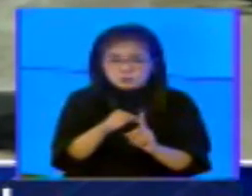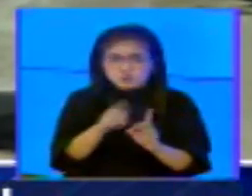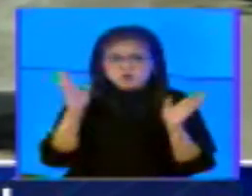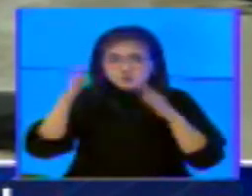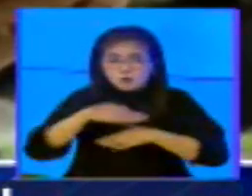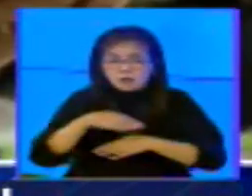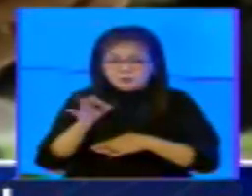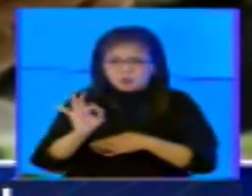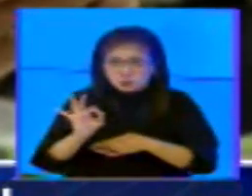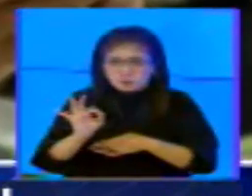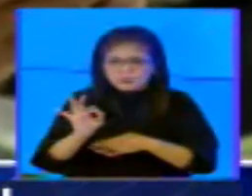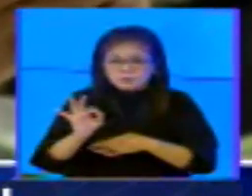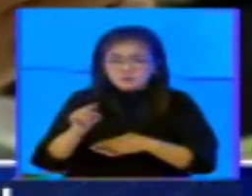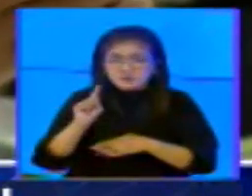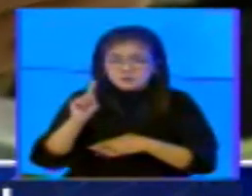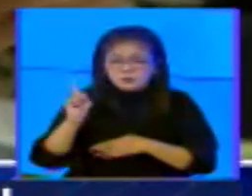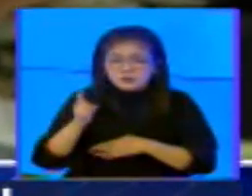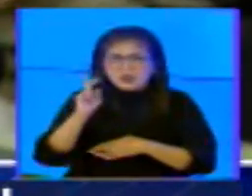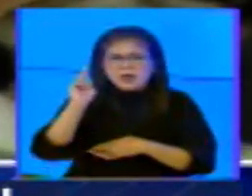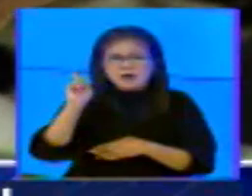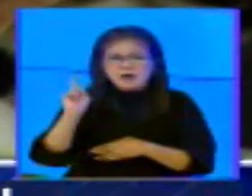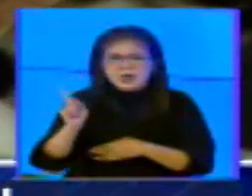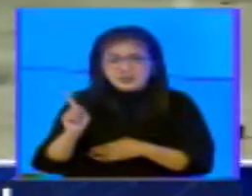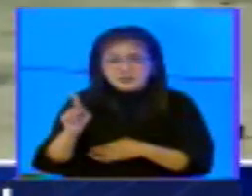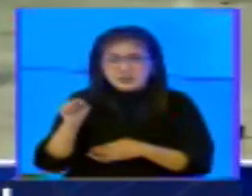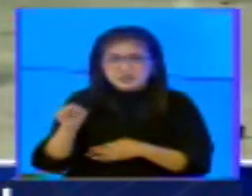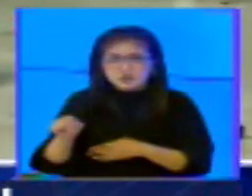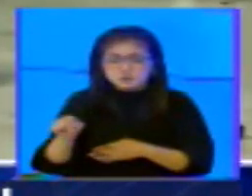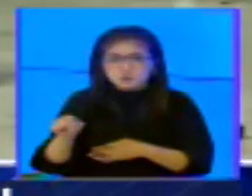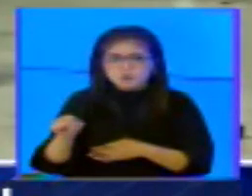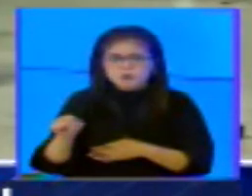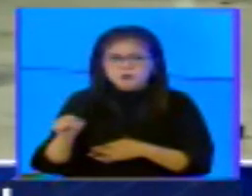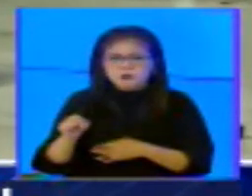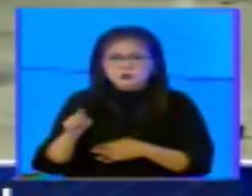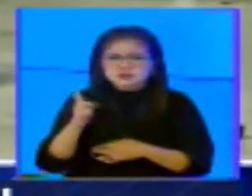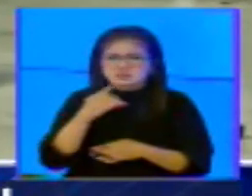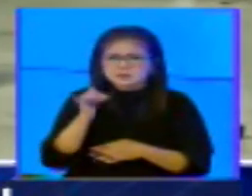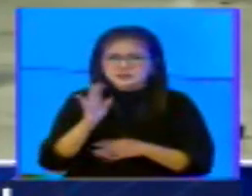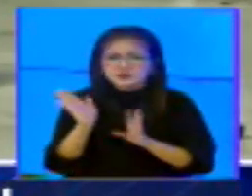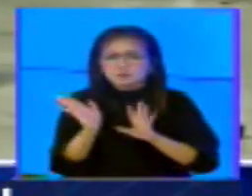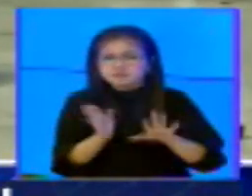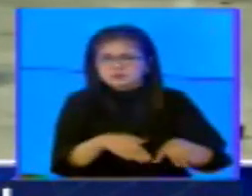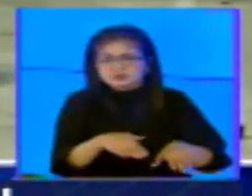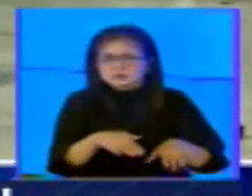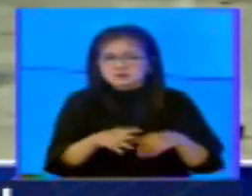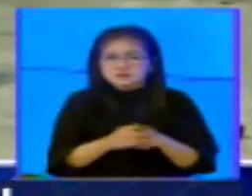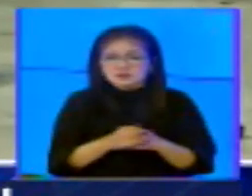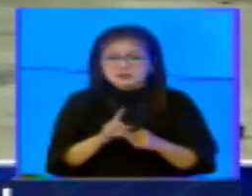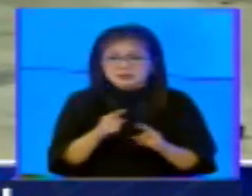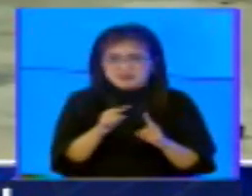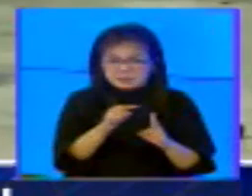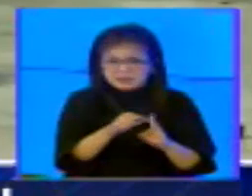Jumat karena ingkar akan kewajiban sholat Jumat dan dia abai. Maka orang yang seperti ini